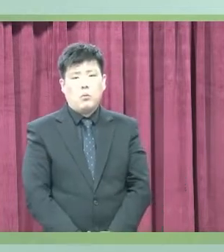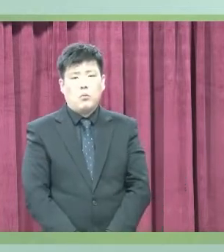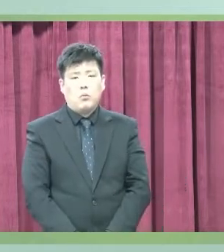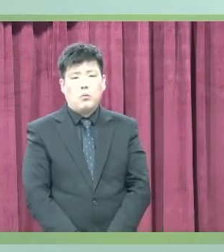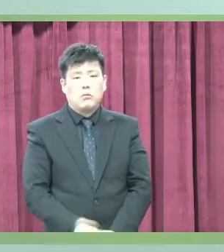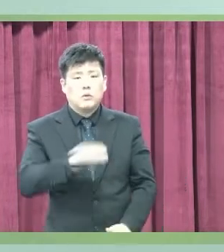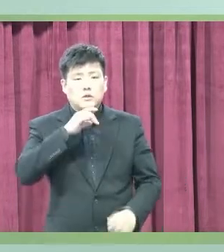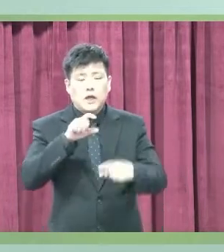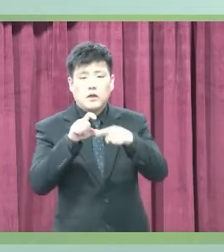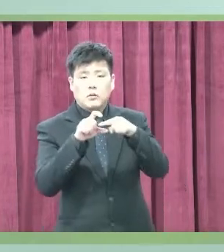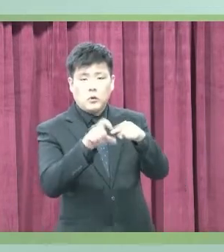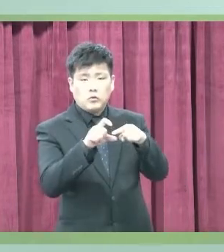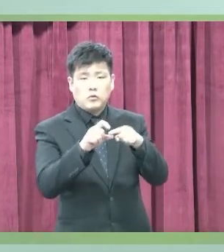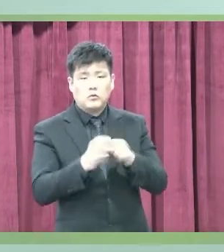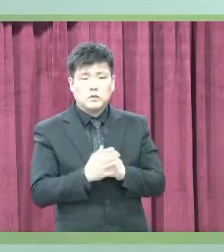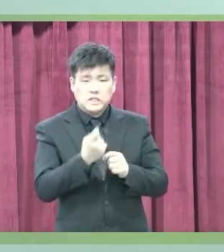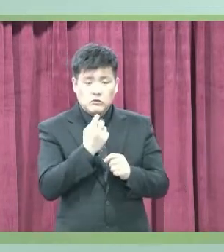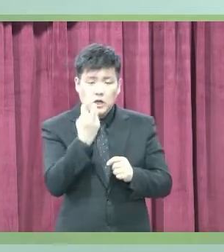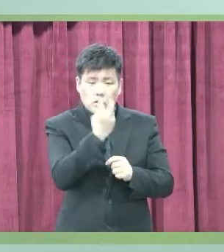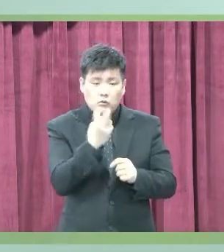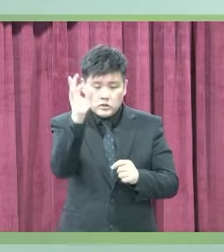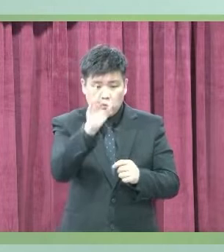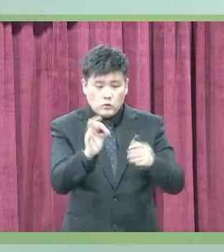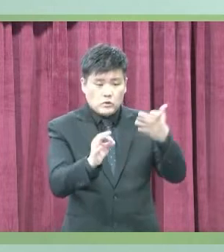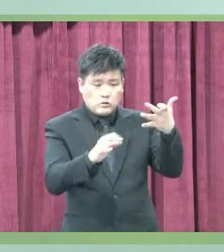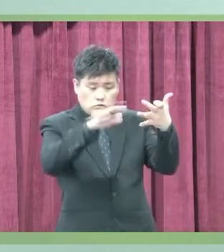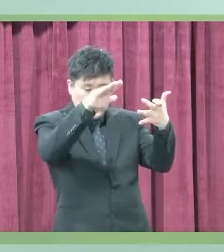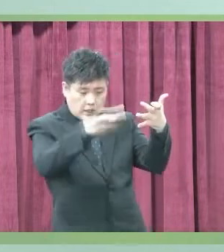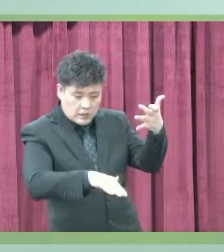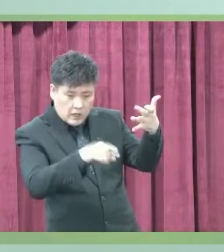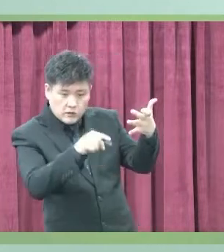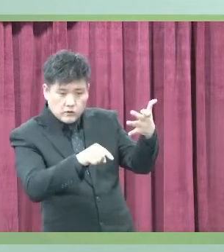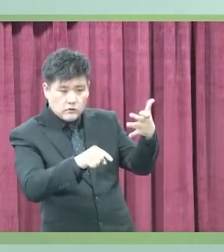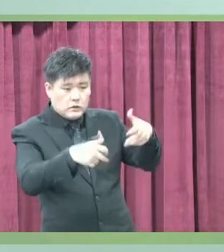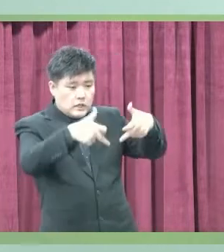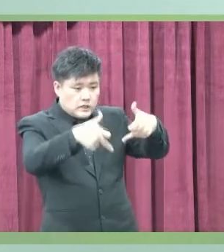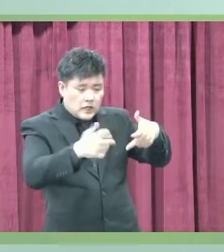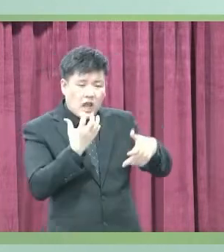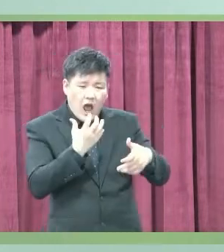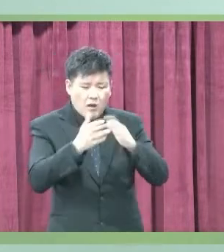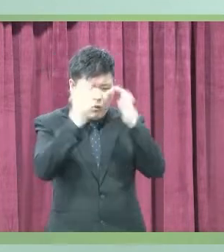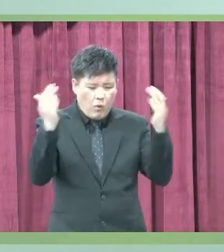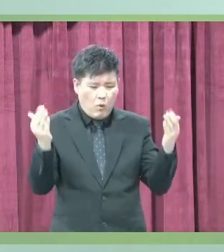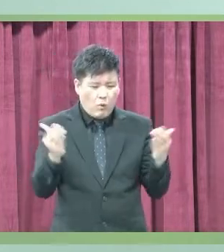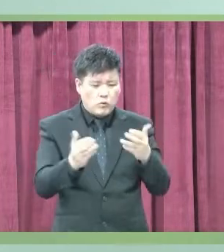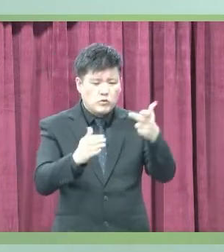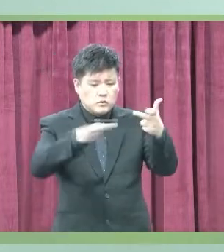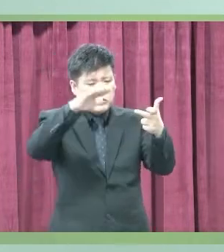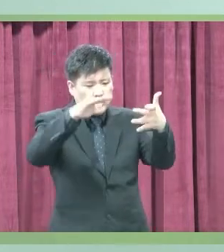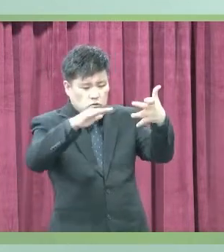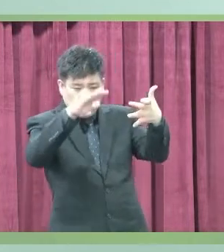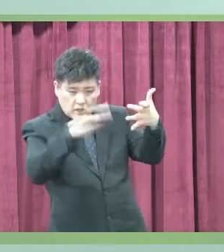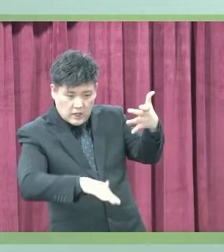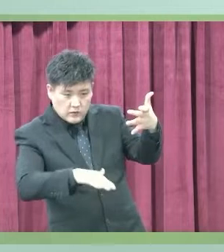연령대를 보면 구강건강검진 수검률도 19세 이하에서 장애인과 비장애인 모두 19세 이하에서 가장 높은